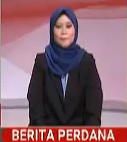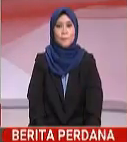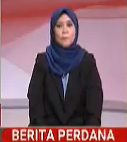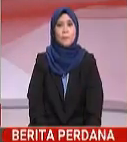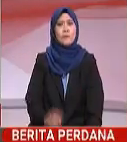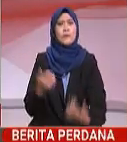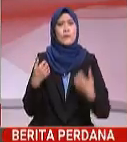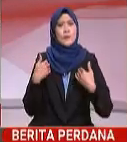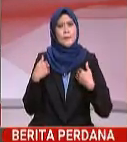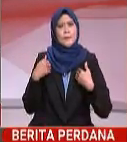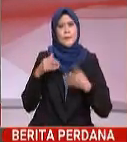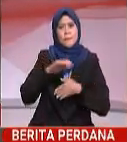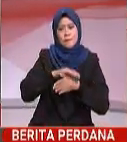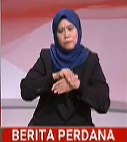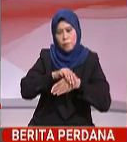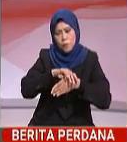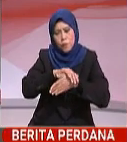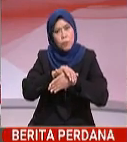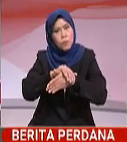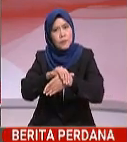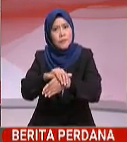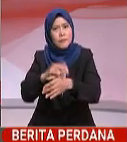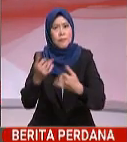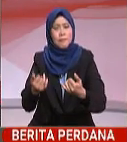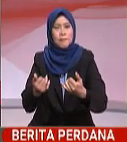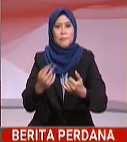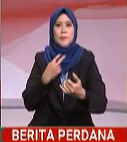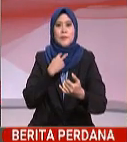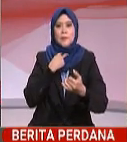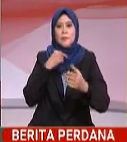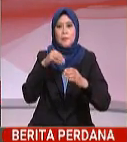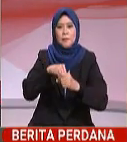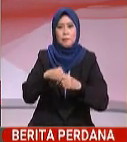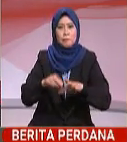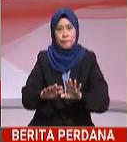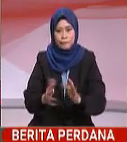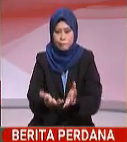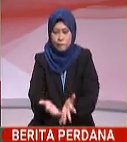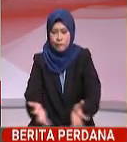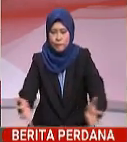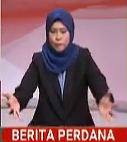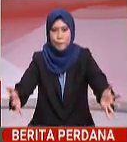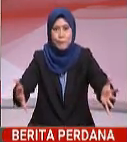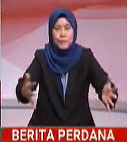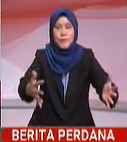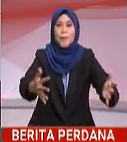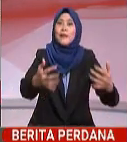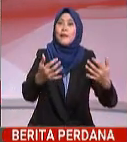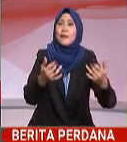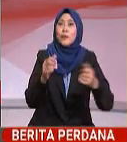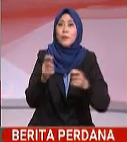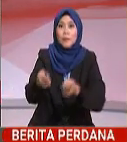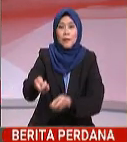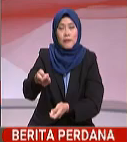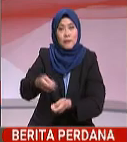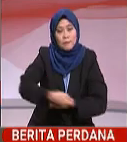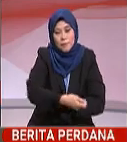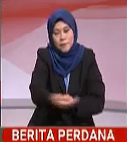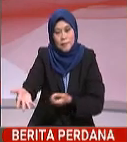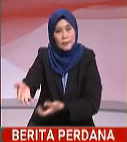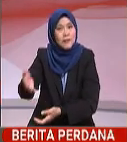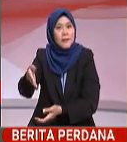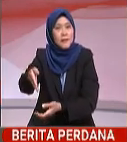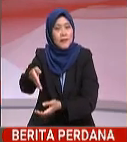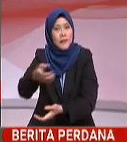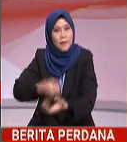Seekor jerung terperangkap pada pukat nelayan di Indonesia. Apa yang menarik perhatian nelayan Abdullah Nurin mendakwa ketika